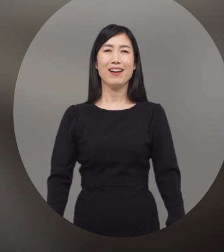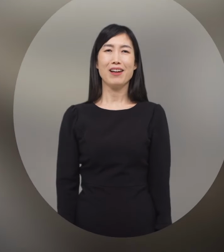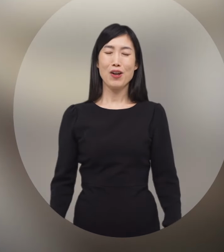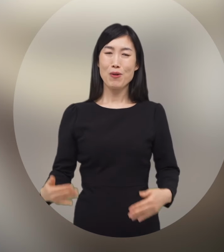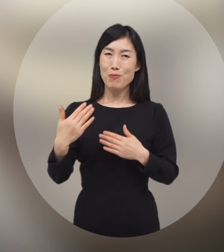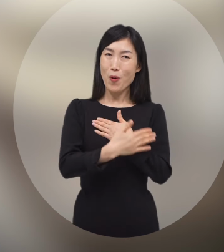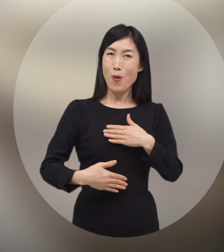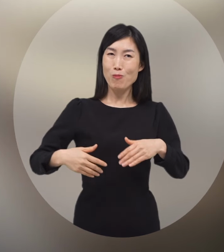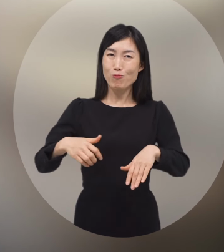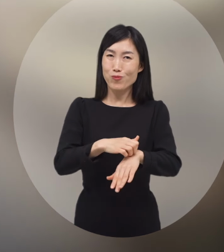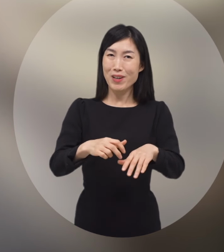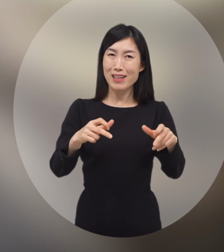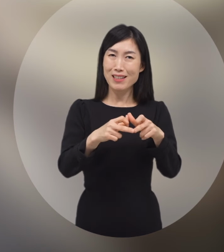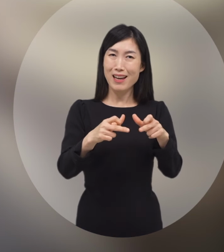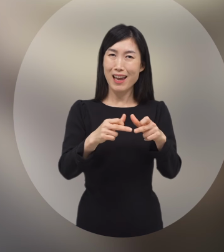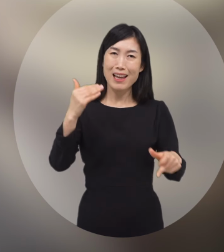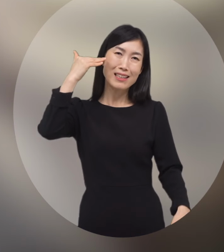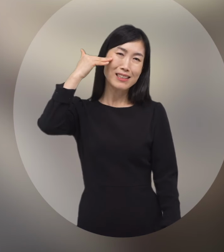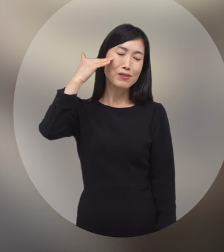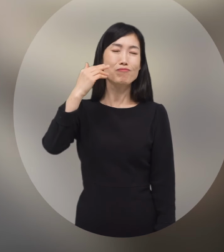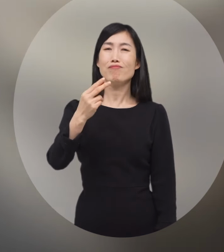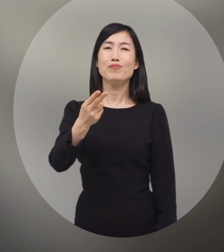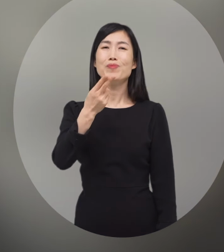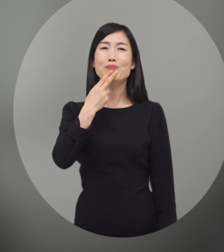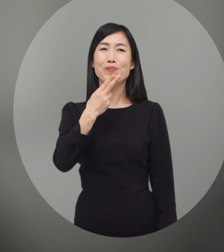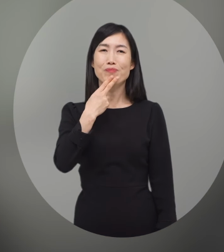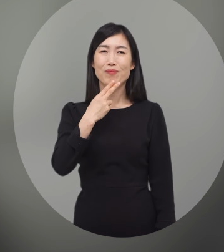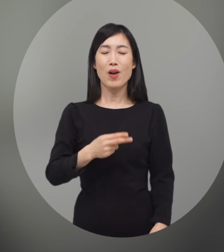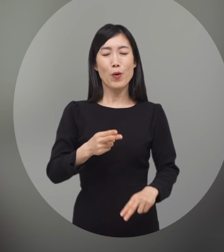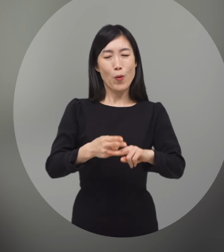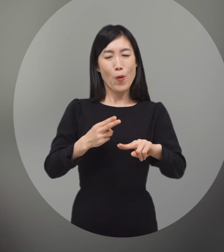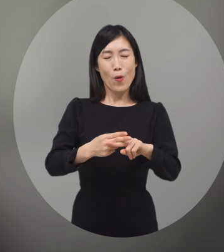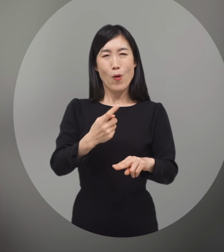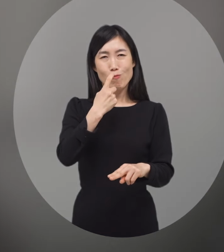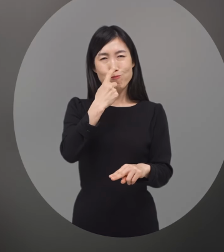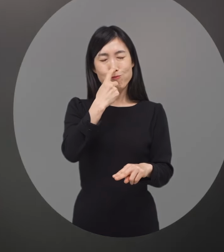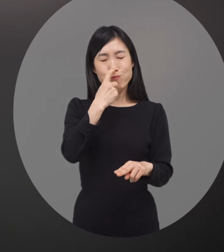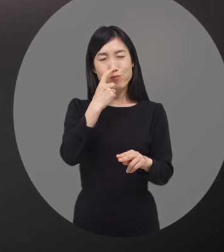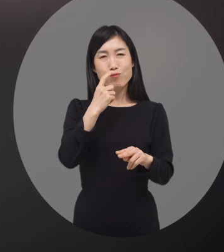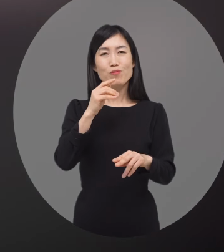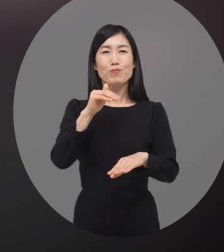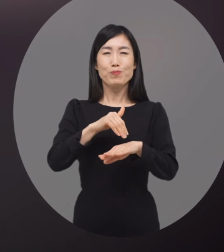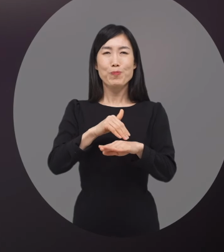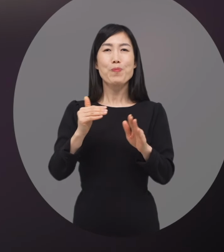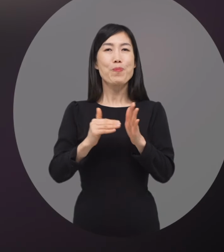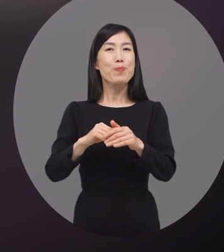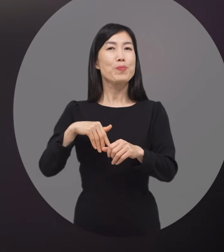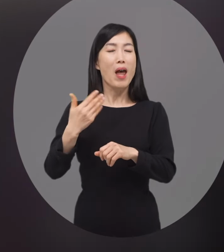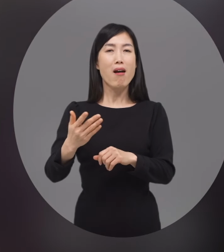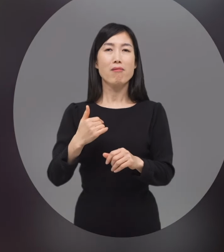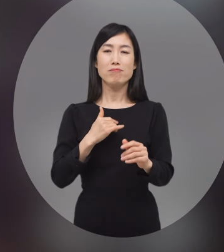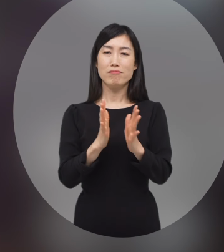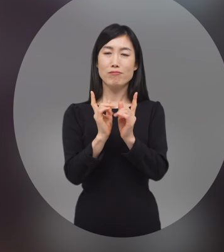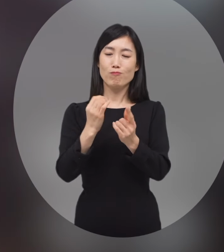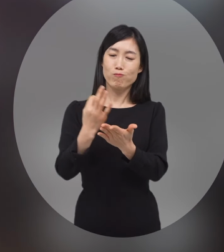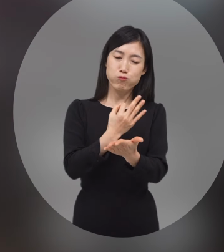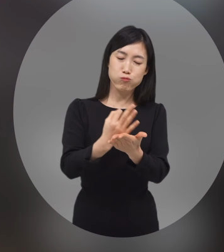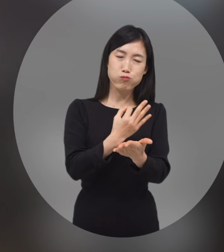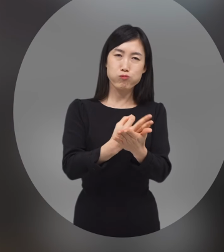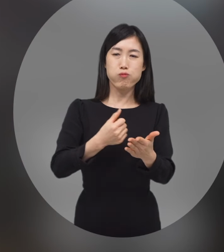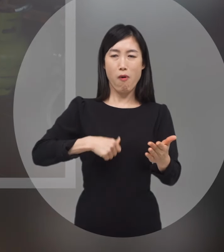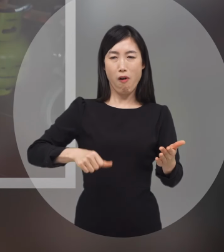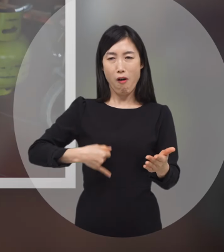불편한 몸은 더 이상 그녀들에게 걸림돌이 아니었습니다. 요리 훈련으로 그녀들은 직접 아이들의 학비를 마련할